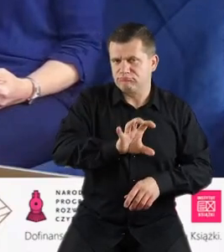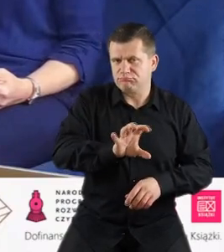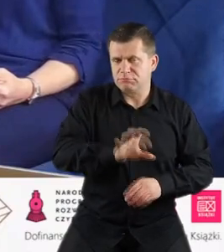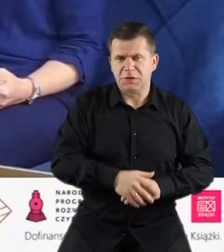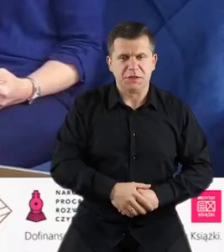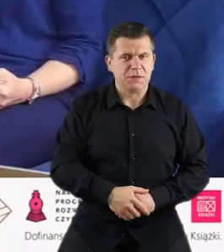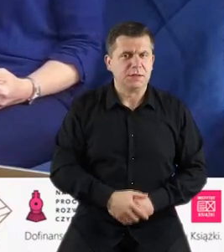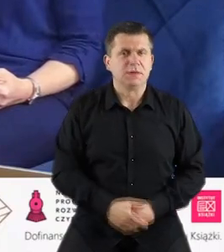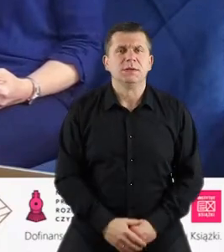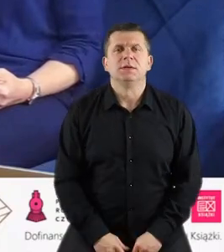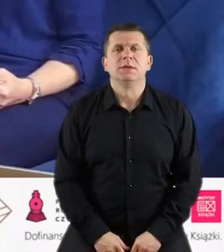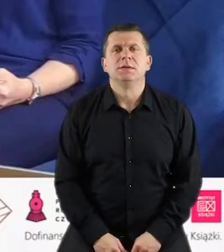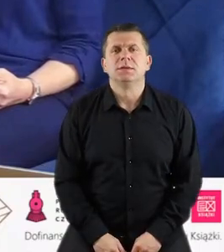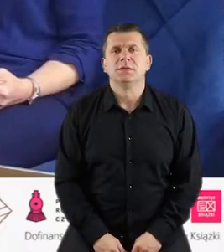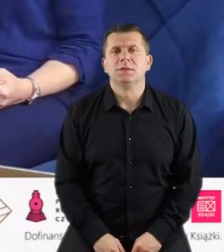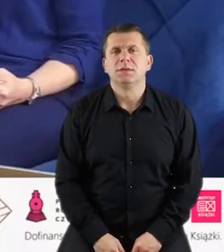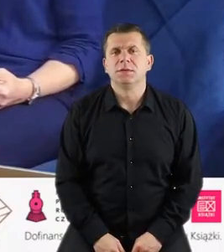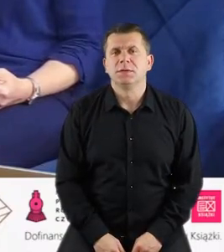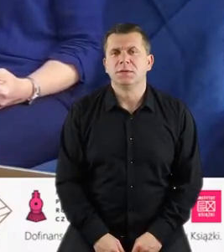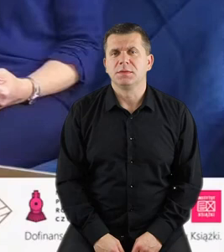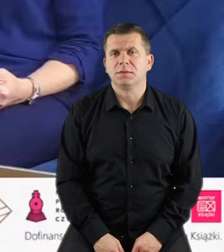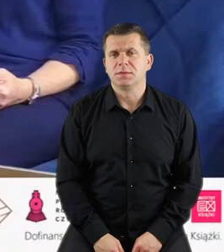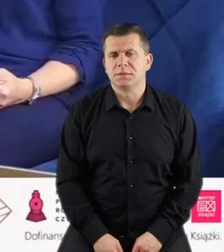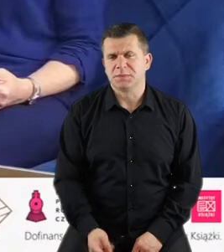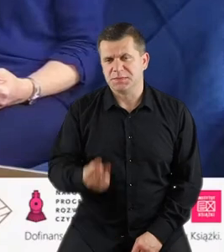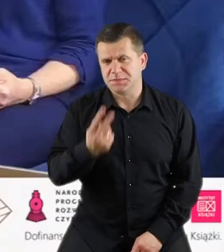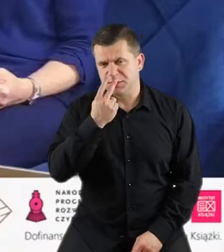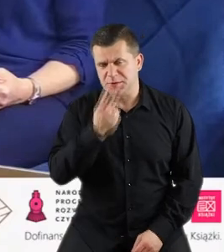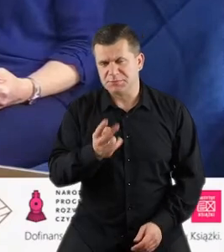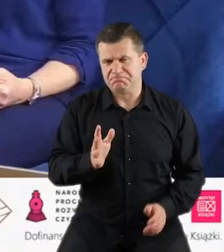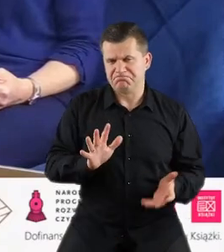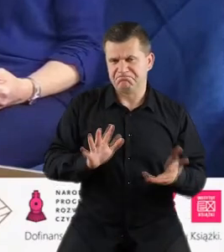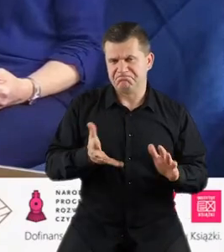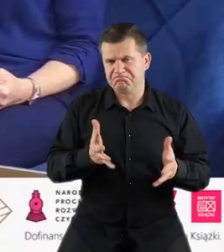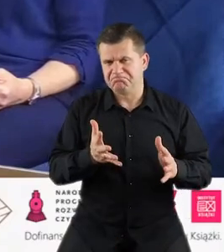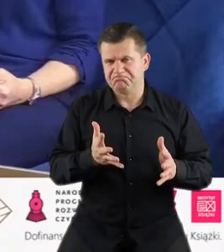czuje, że widzi, że jest wręcz przeciwnie, że jest odrażająca